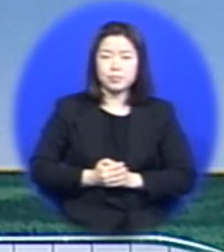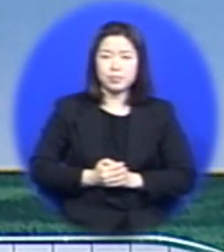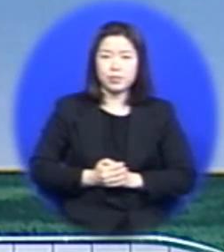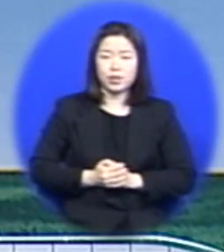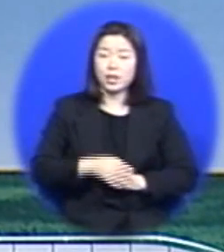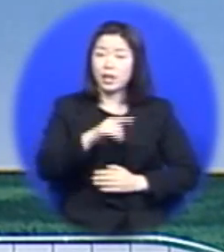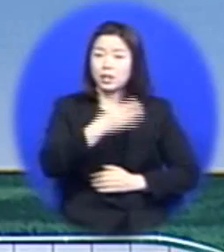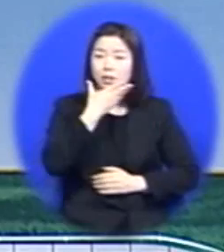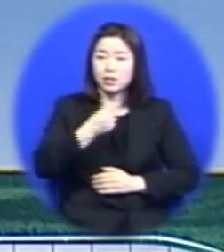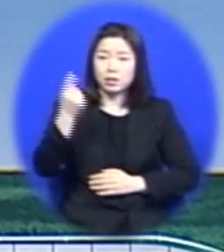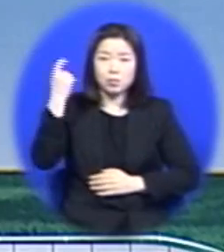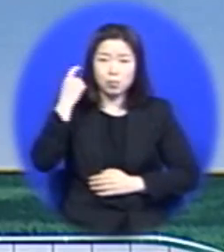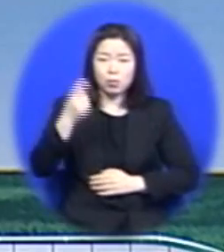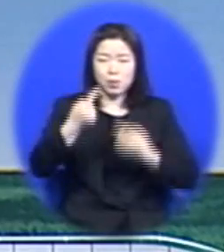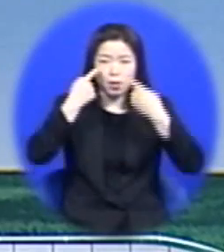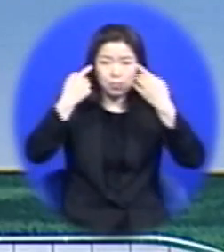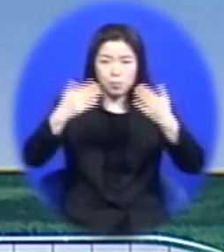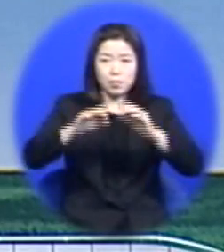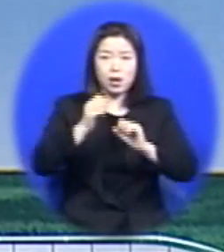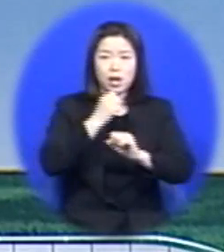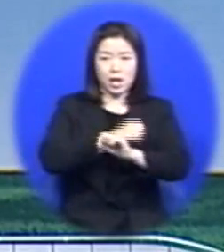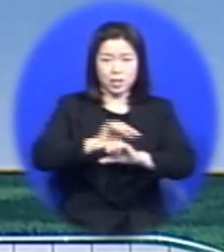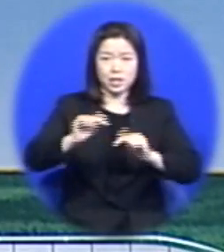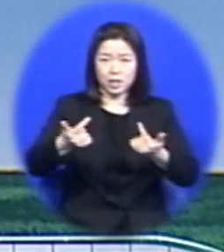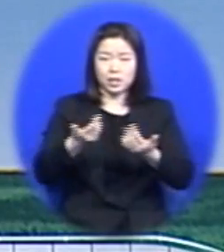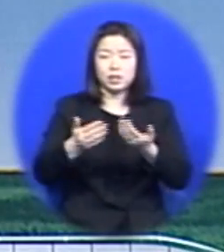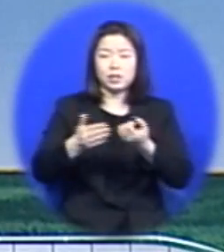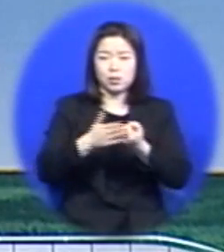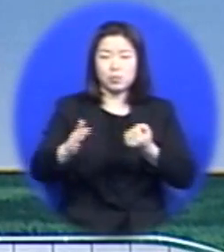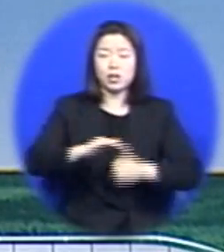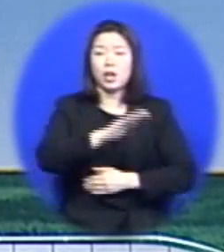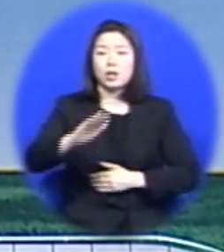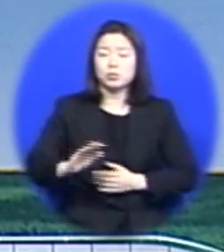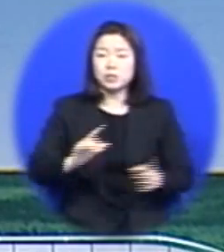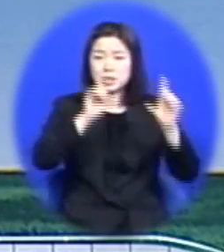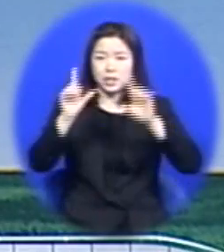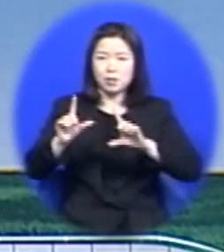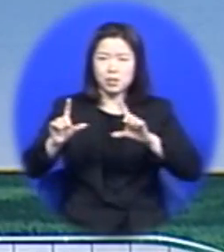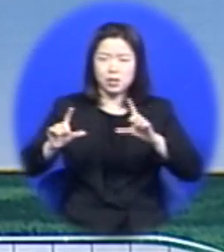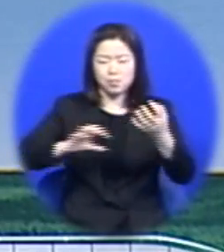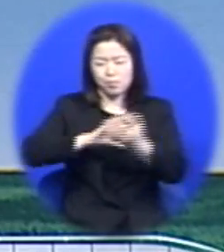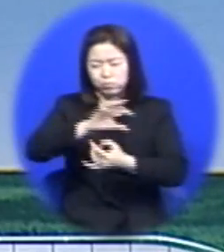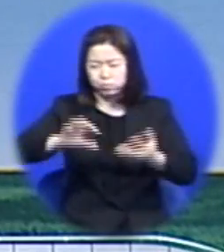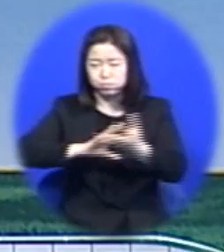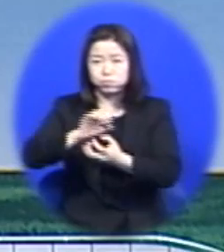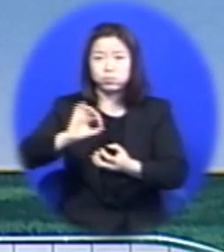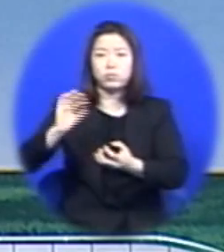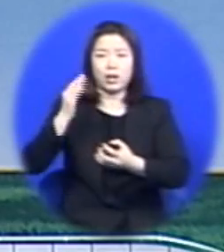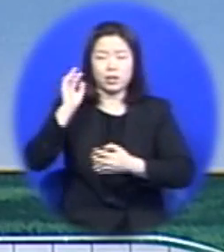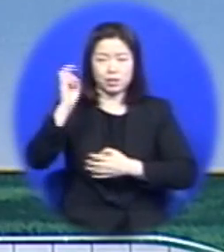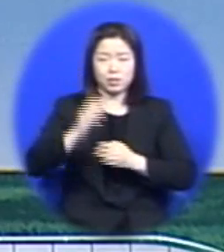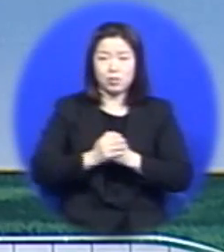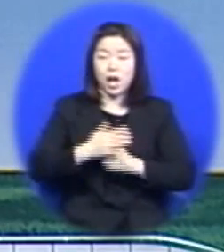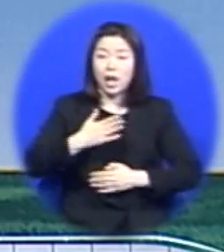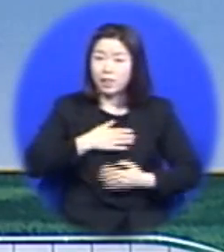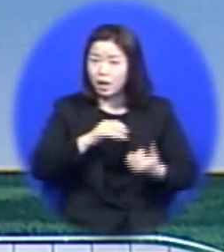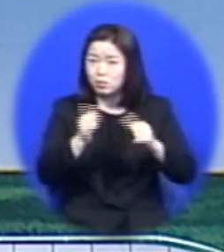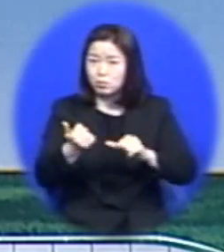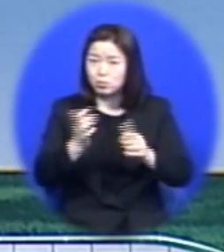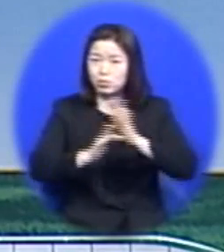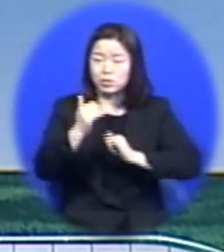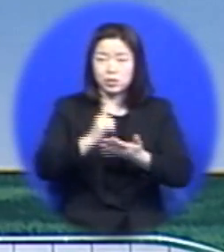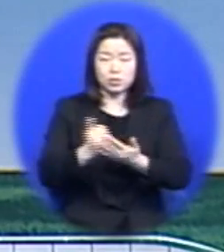이 복음이 분명하지 않으니까 우리의 삶이 엉망진창이 되는 겁니다. 나는 죽고 예수로 사는